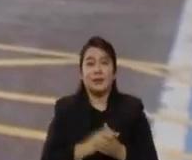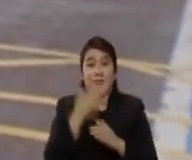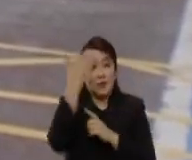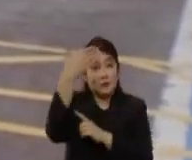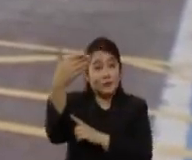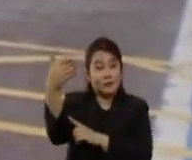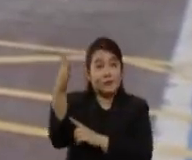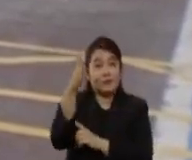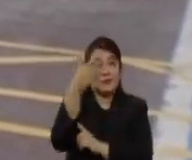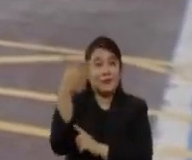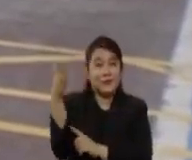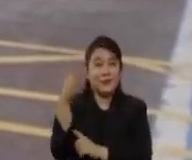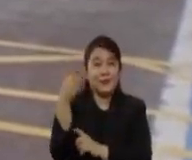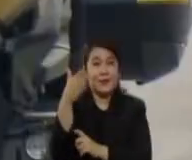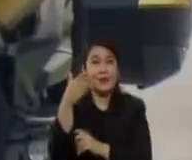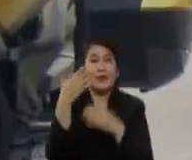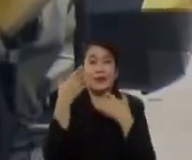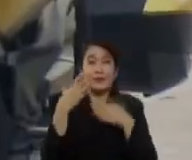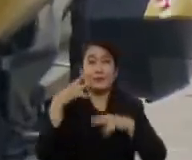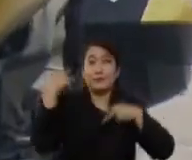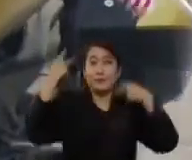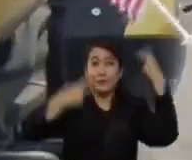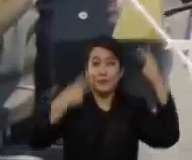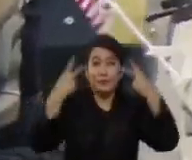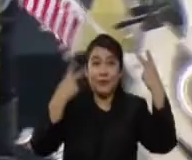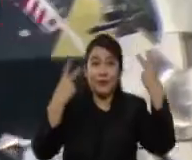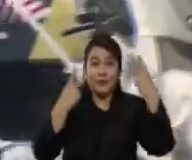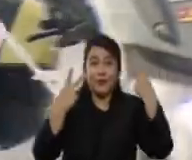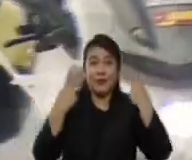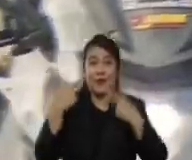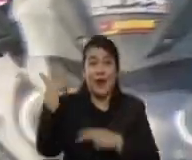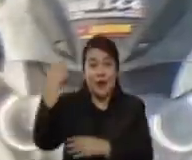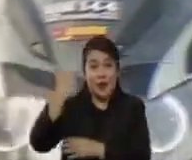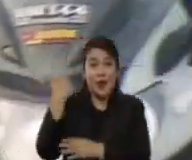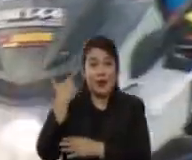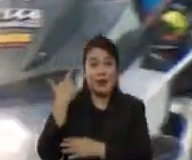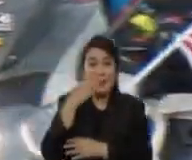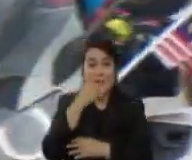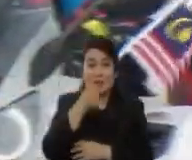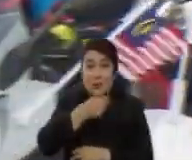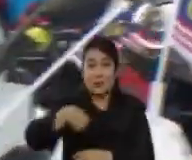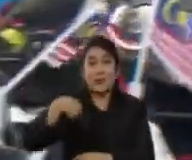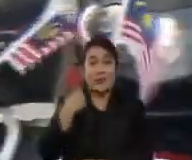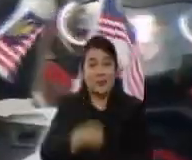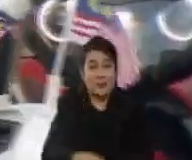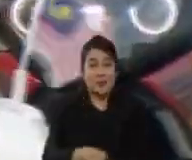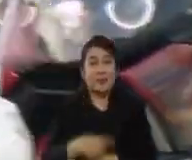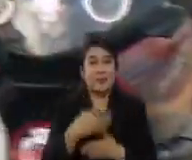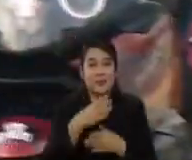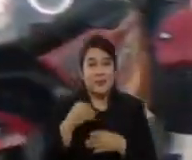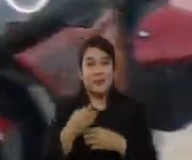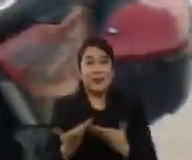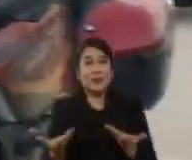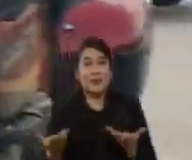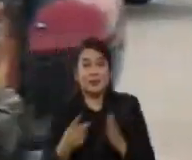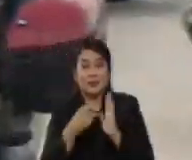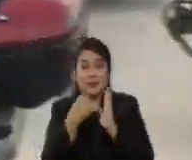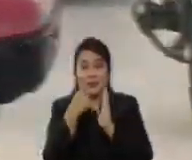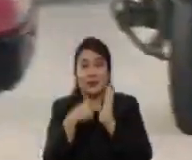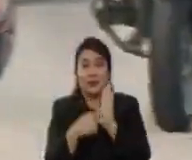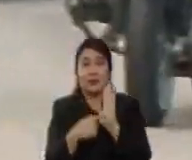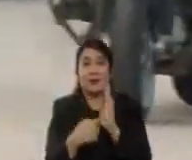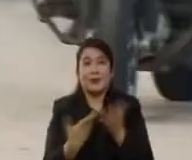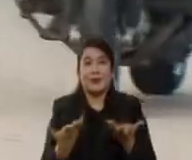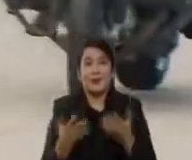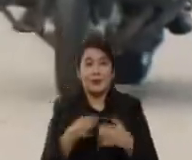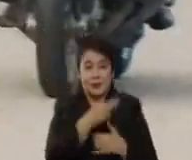kibaran jalur gemilang telah menjelajah kota London dan Switzerland, terselah semangat jati diri peserta dan badan bukan